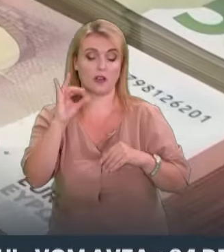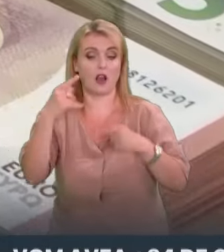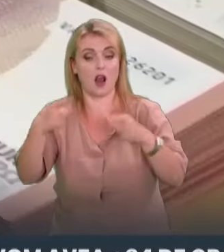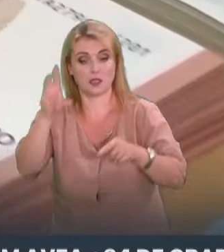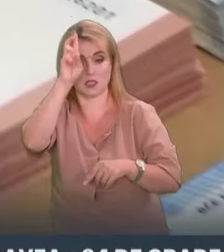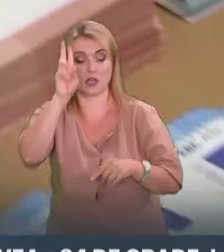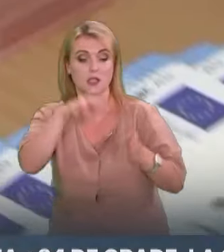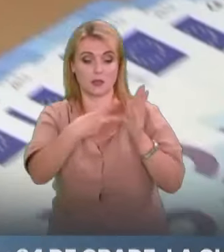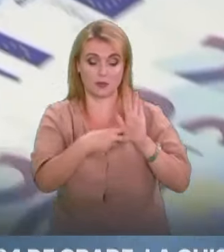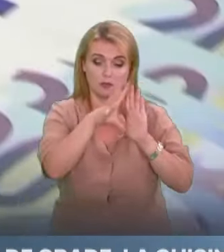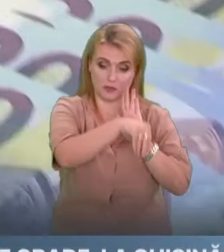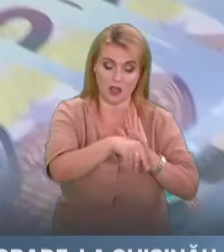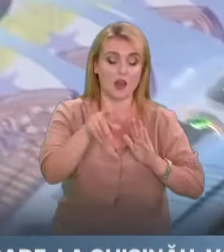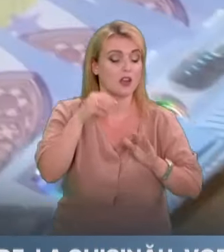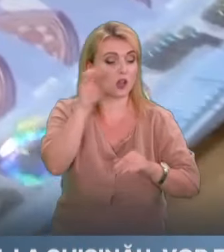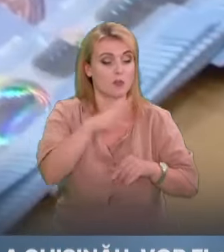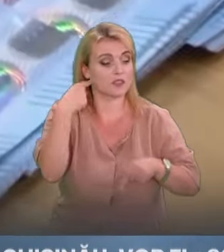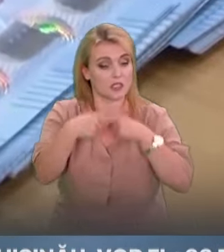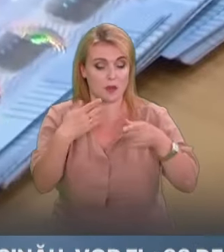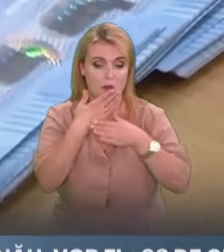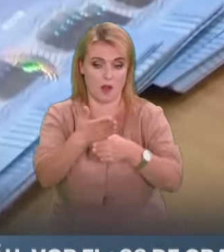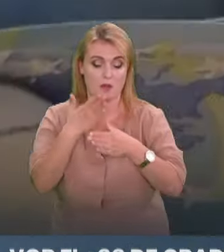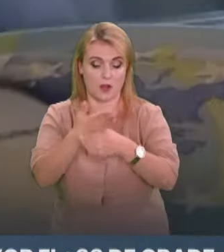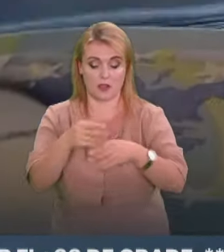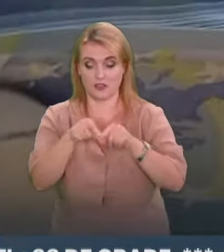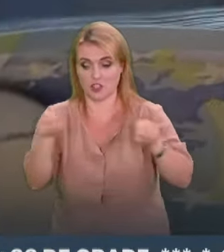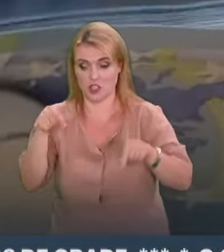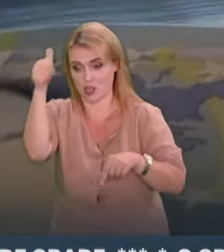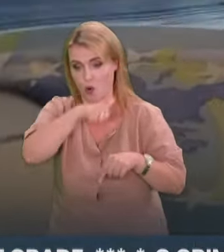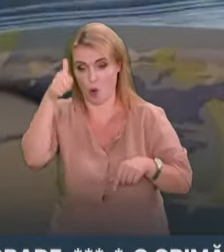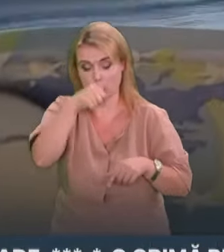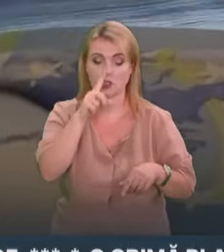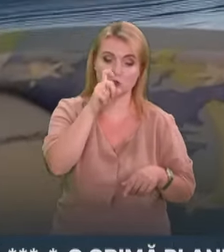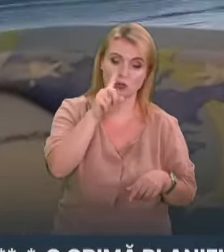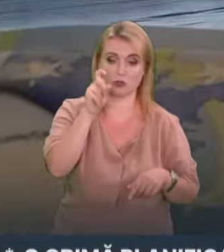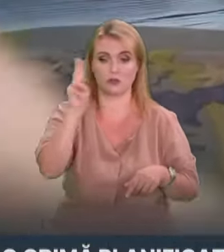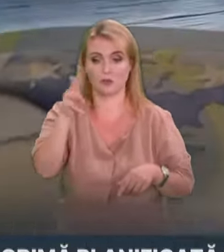care să le poată accesa în anii 2028-2029, până la aderare.